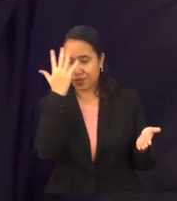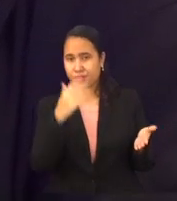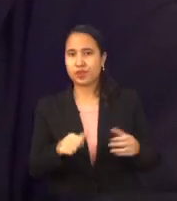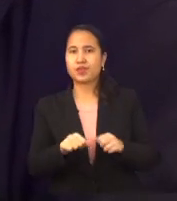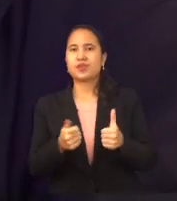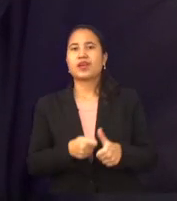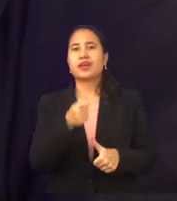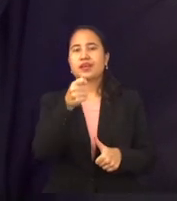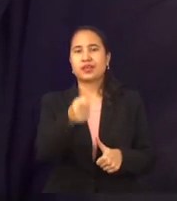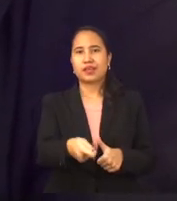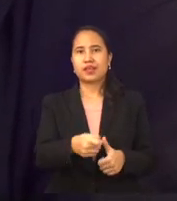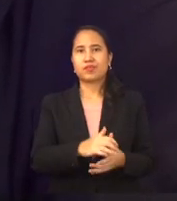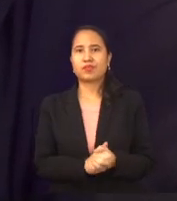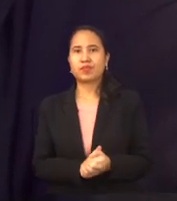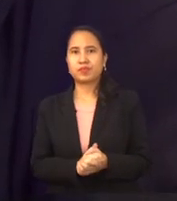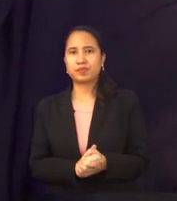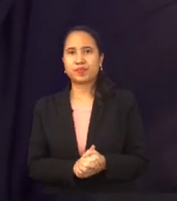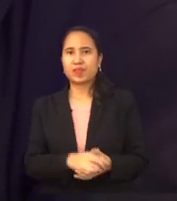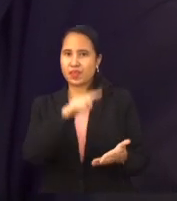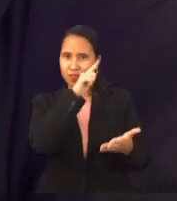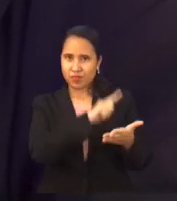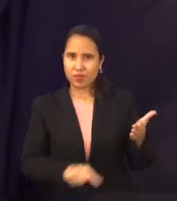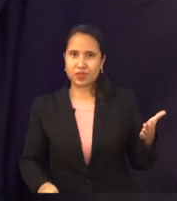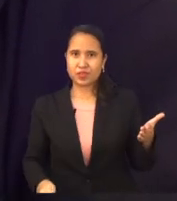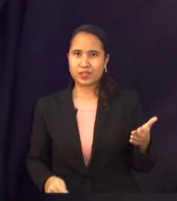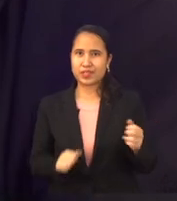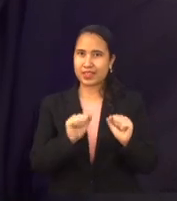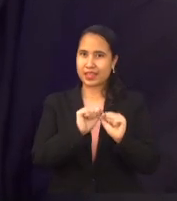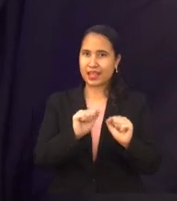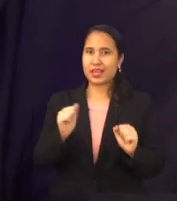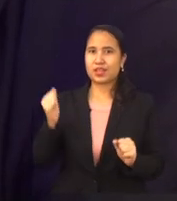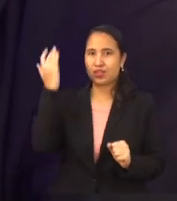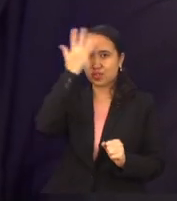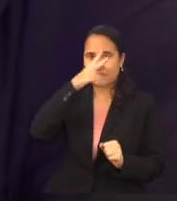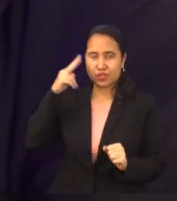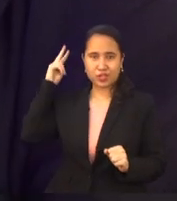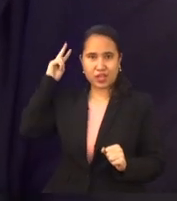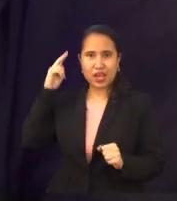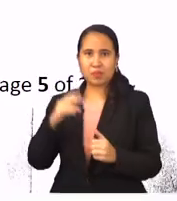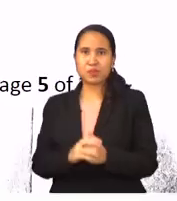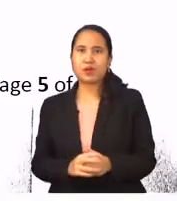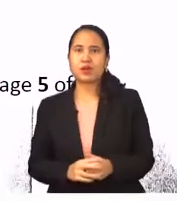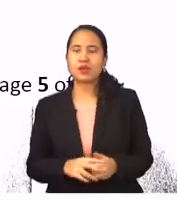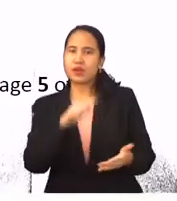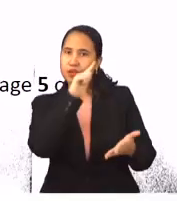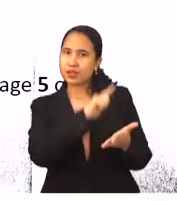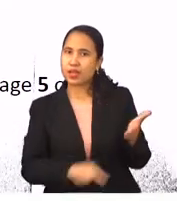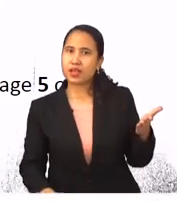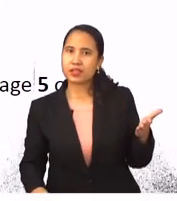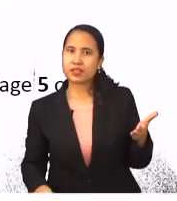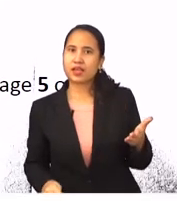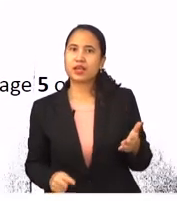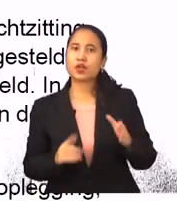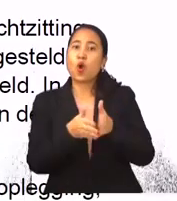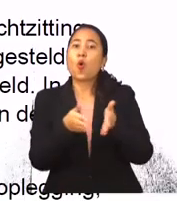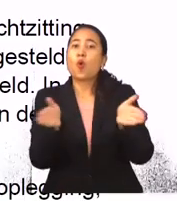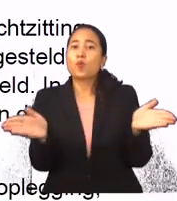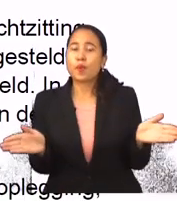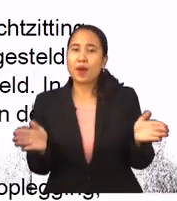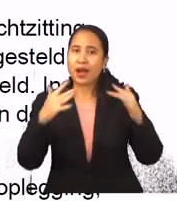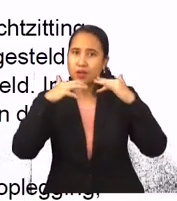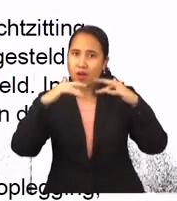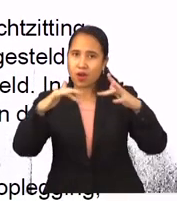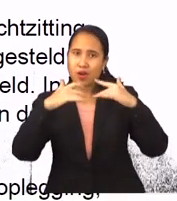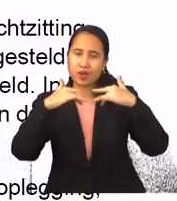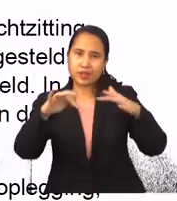tegen de veiligheid van de staat, B. Misdrijven tegen de openbare orde. C. Strafbare